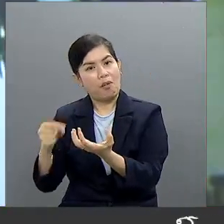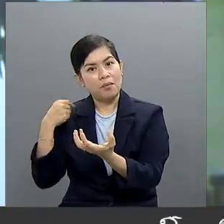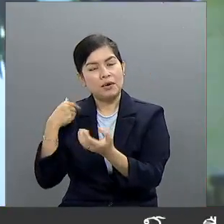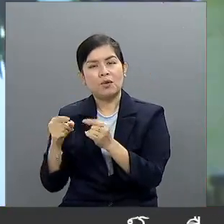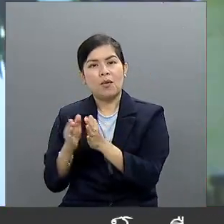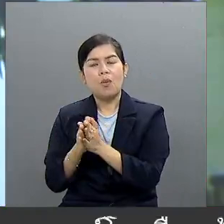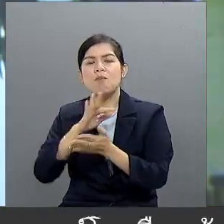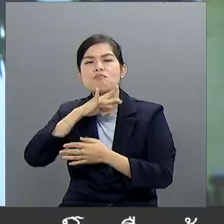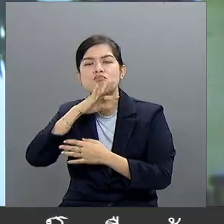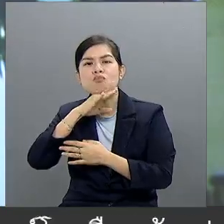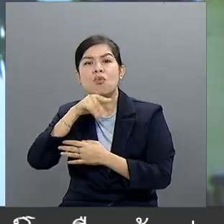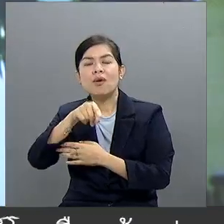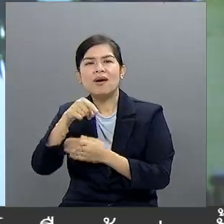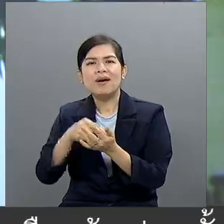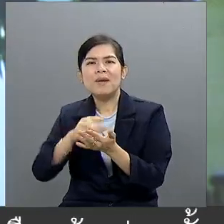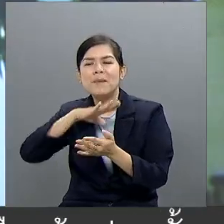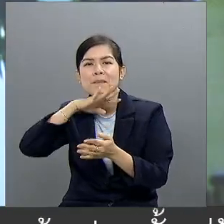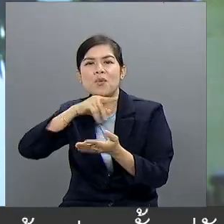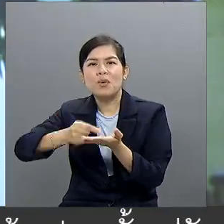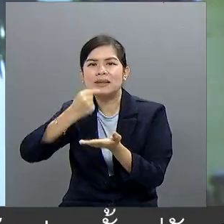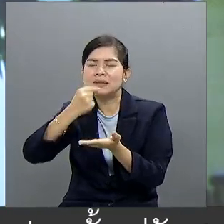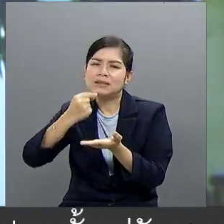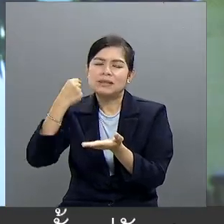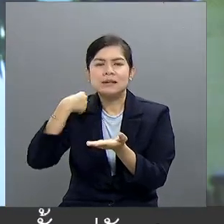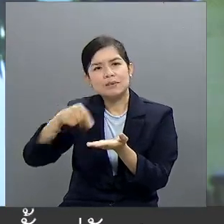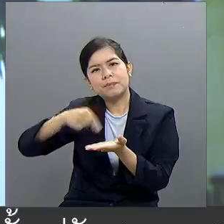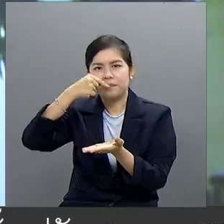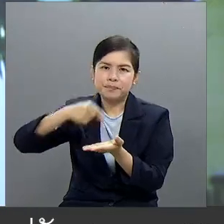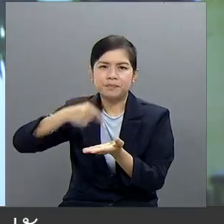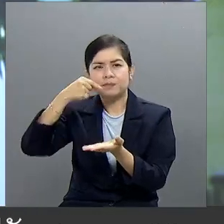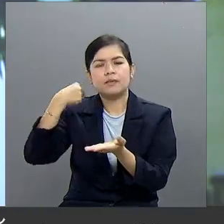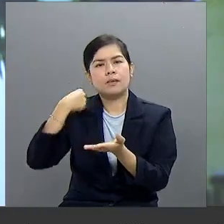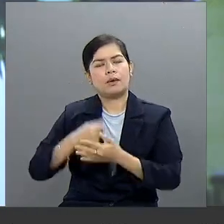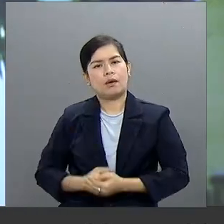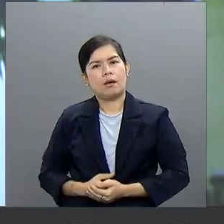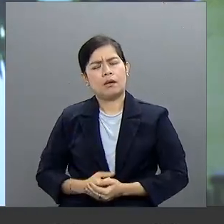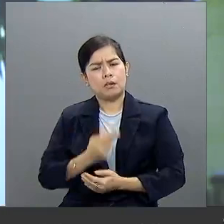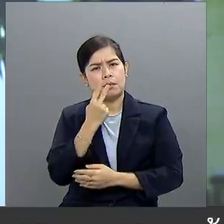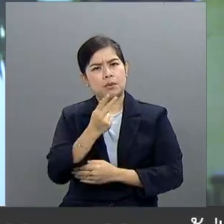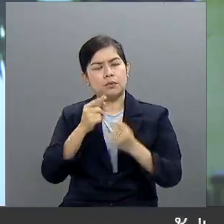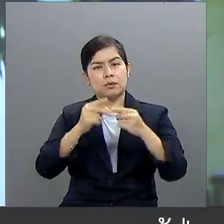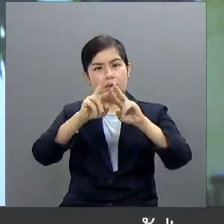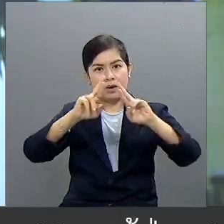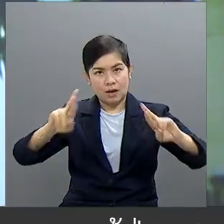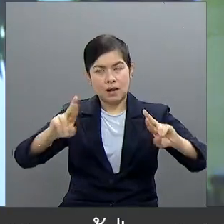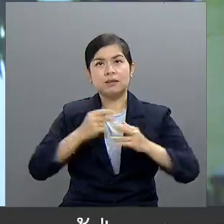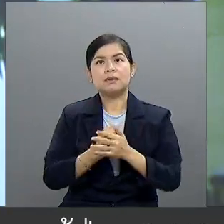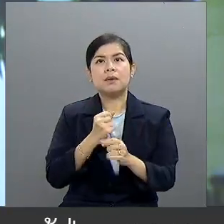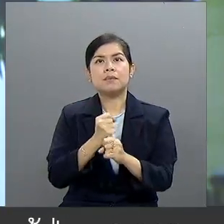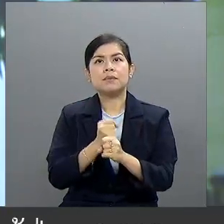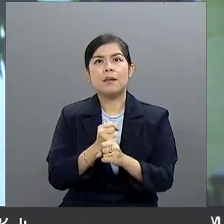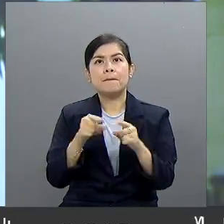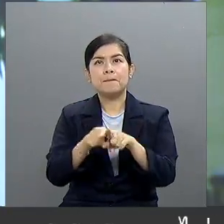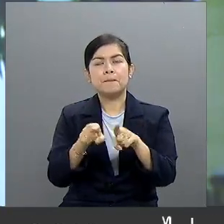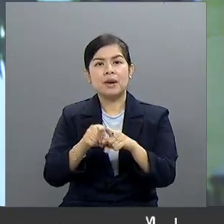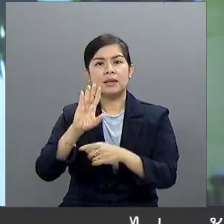เหมือนล่าสุดเพิ่งดูคลิปเมื่อสักสัปดาห์ก่อนในโลกออนไลน์นี่แหละเป็นร้านที่ทำชาบูแล้วก็ผักเนี่ยสาม